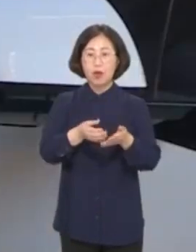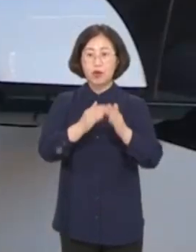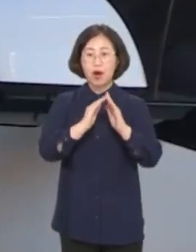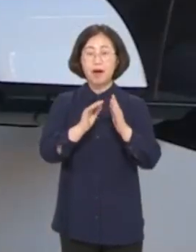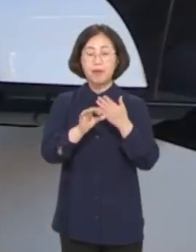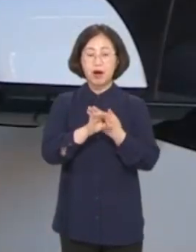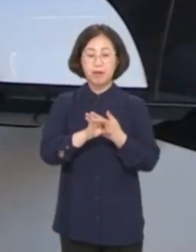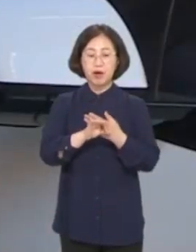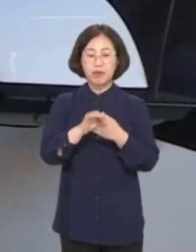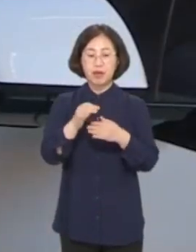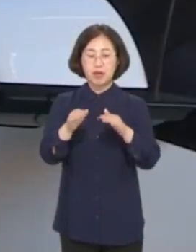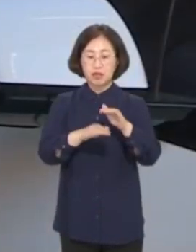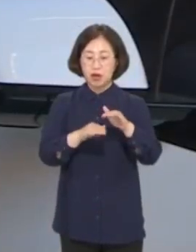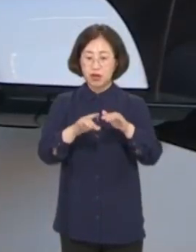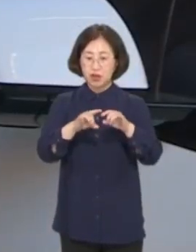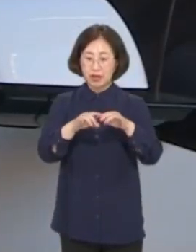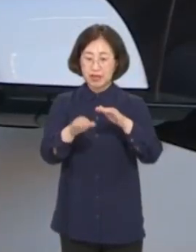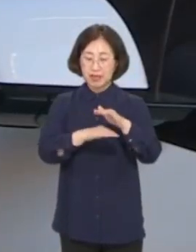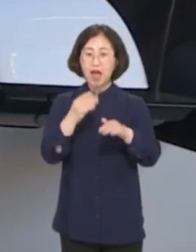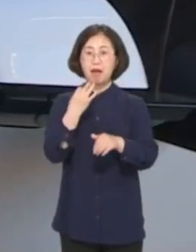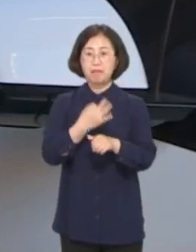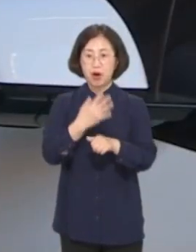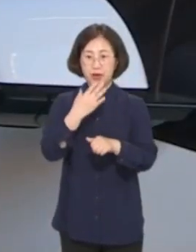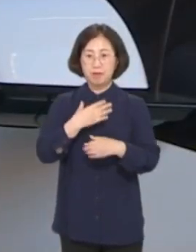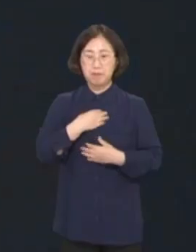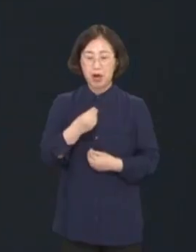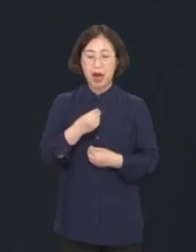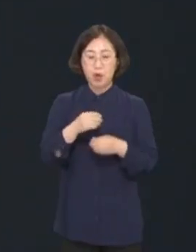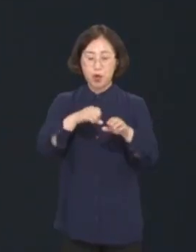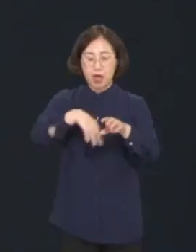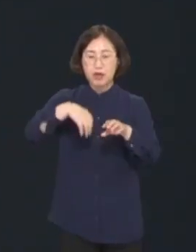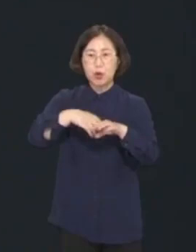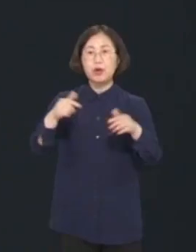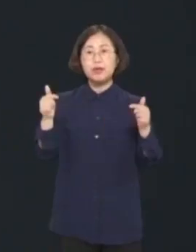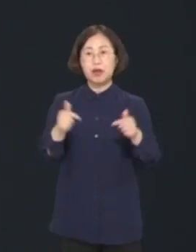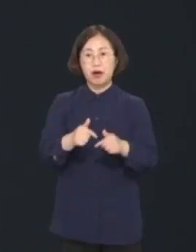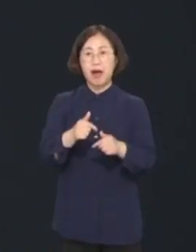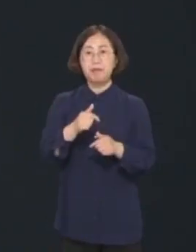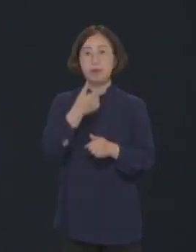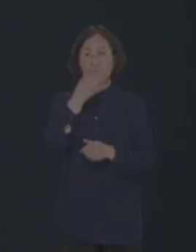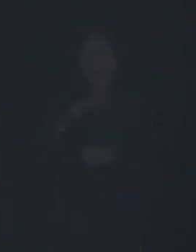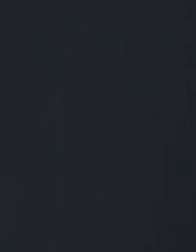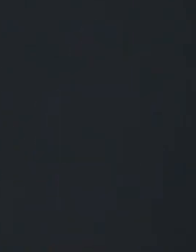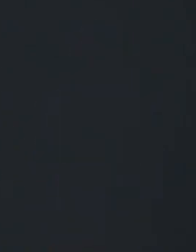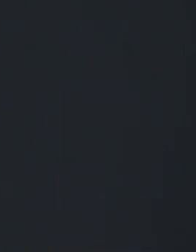전기차 이용자의 편의 증진은 물론 탄소 배출 저감 효과도 기대하고 있습니다.